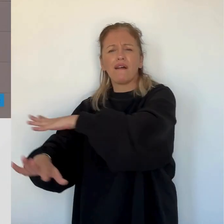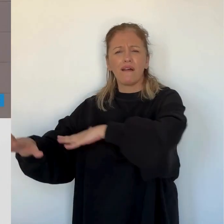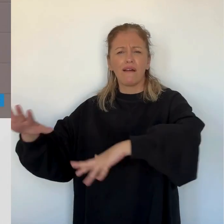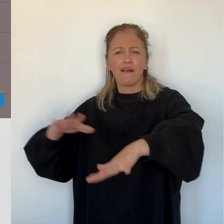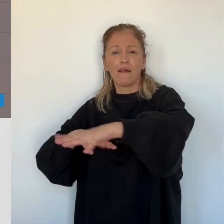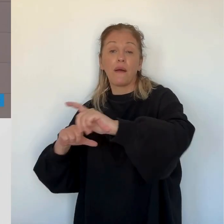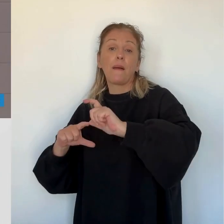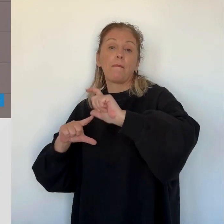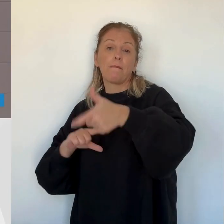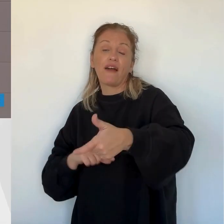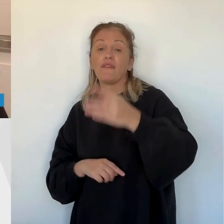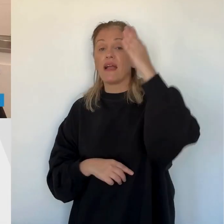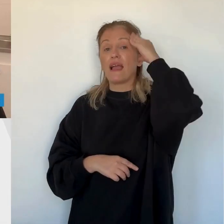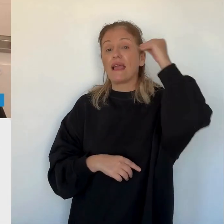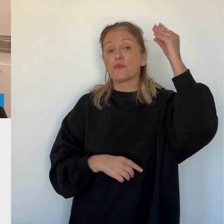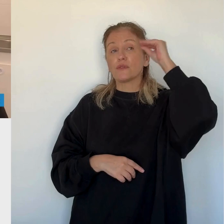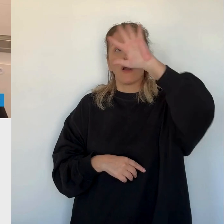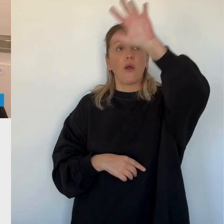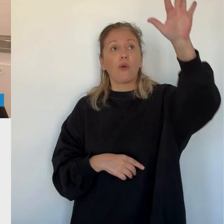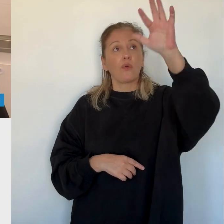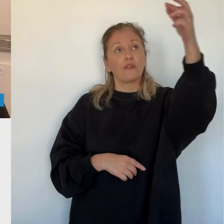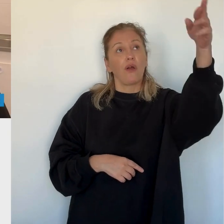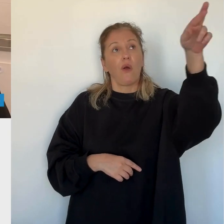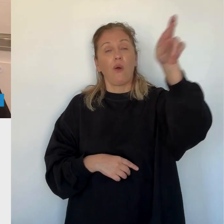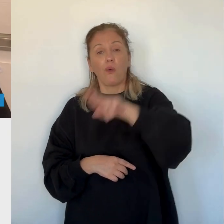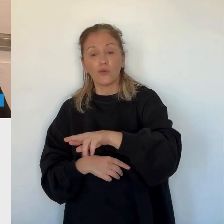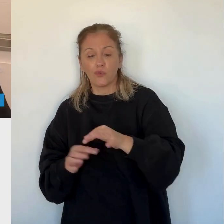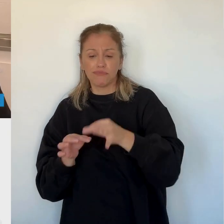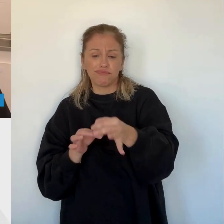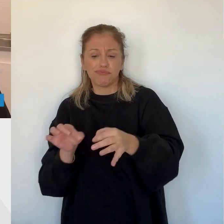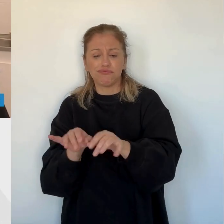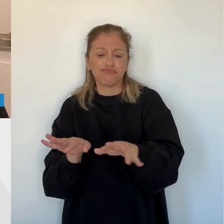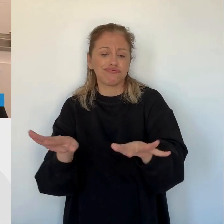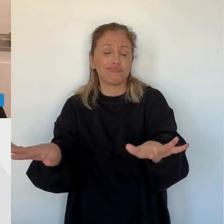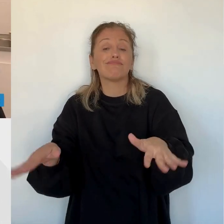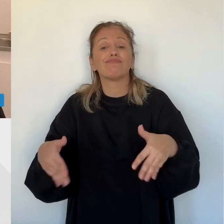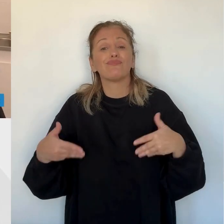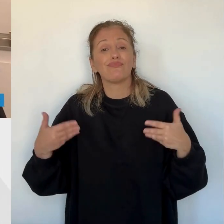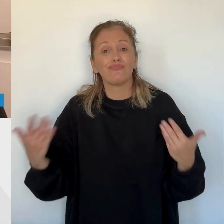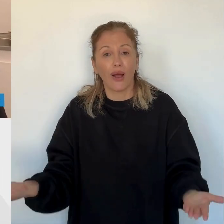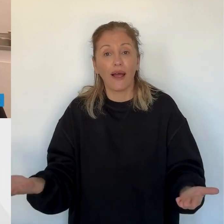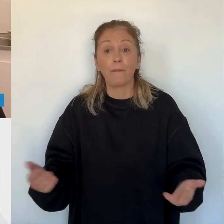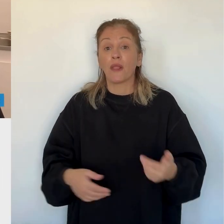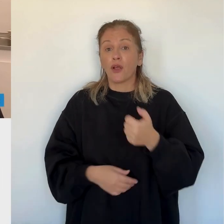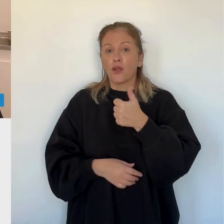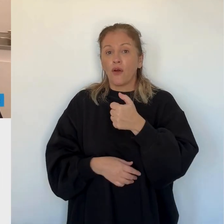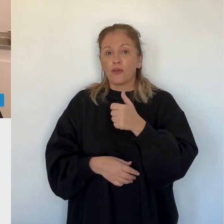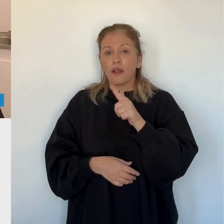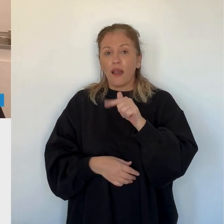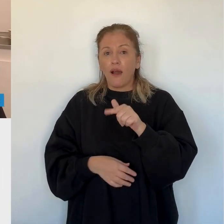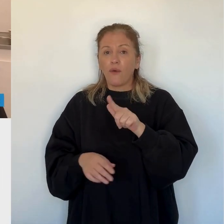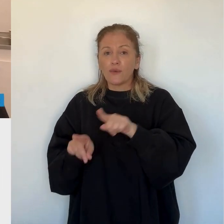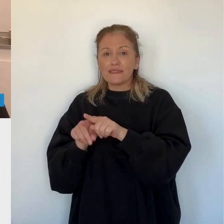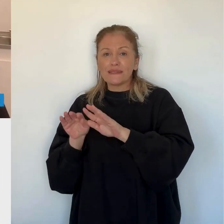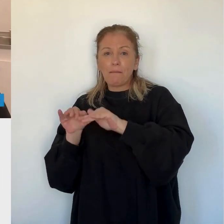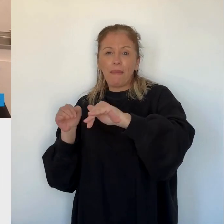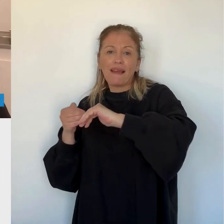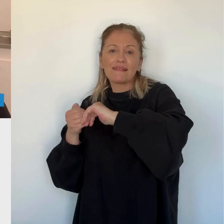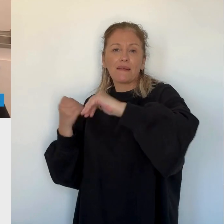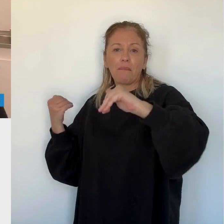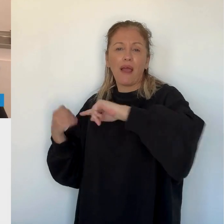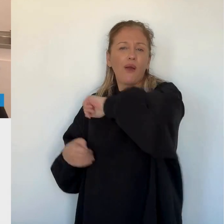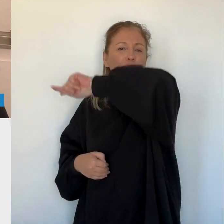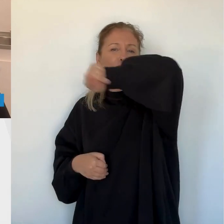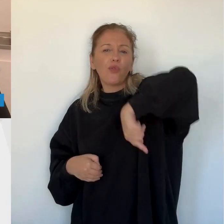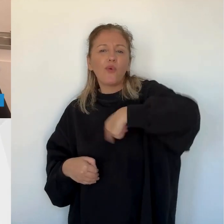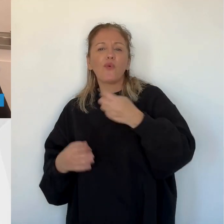Il y a eu la visite du pape, avec toute la population qui est arrivée. Puis il y a les étudiants qui sont rentrés du continent. Et